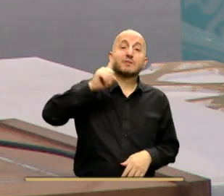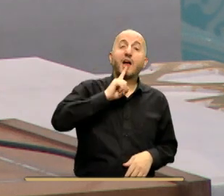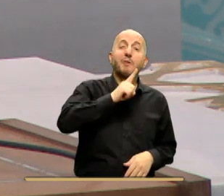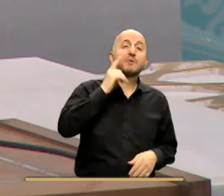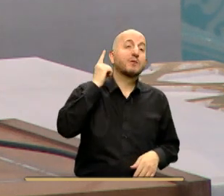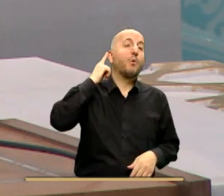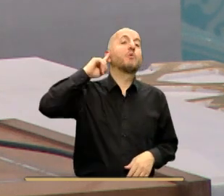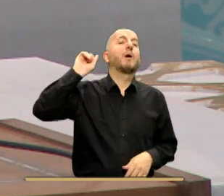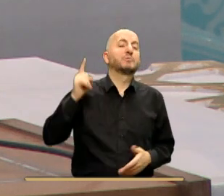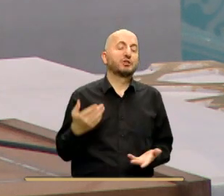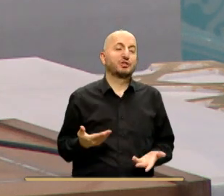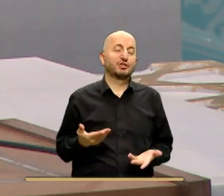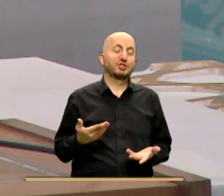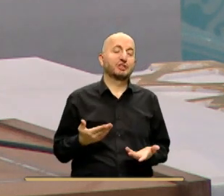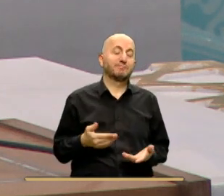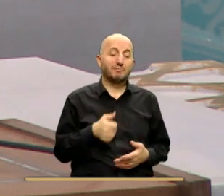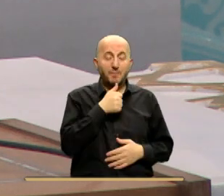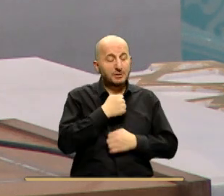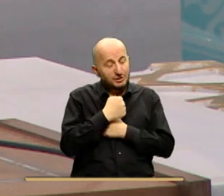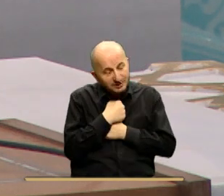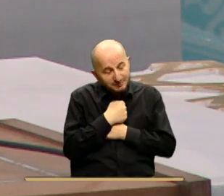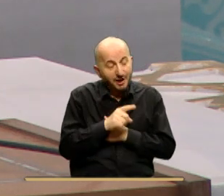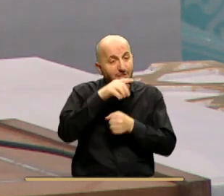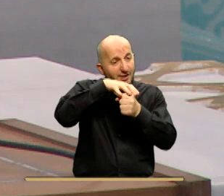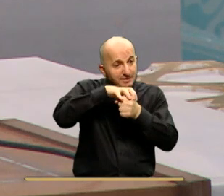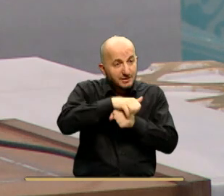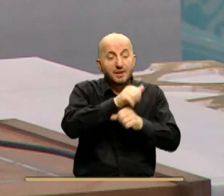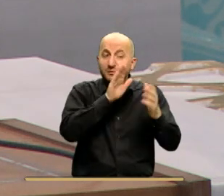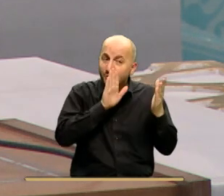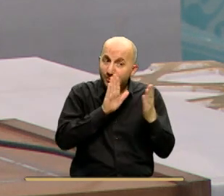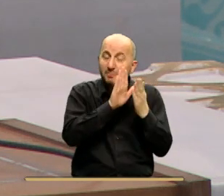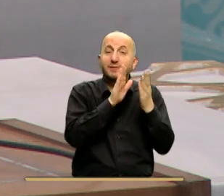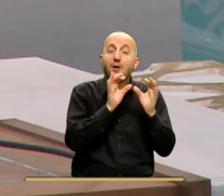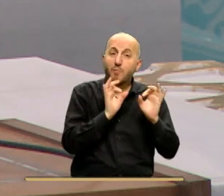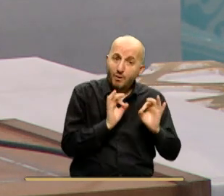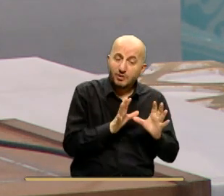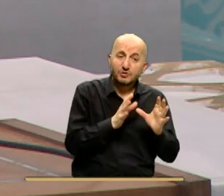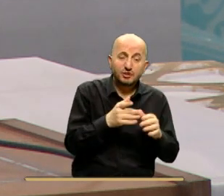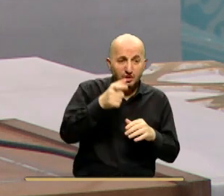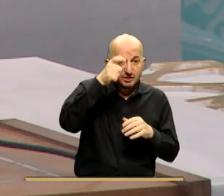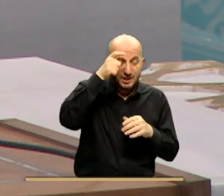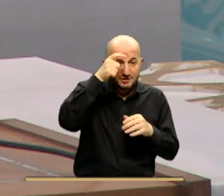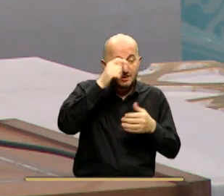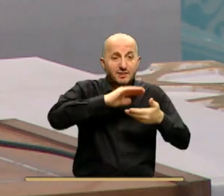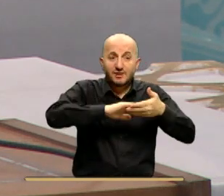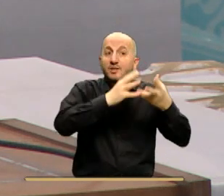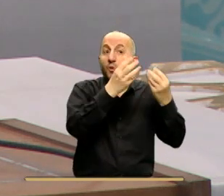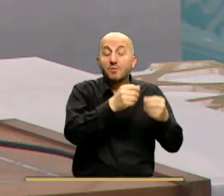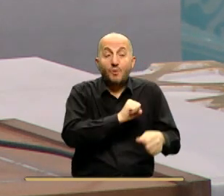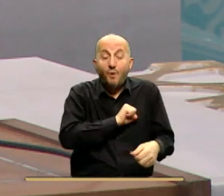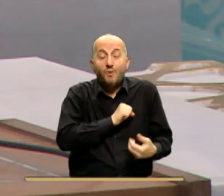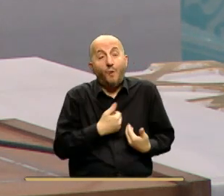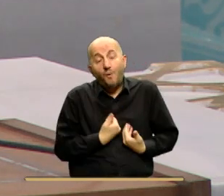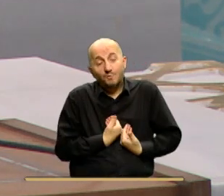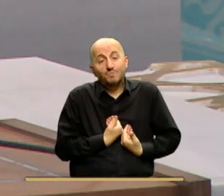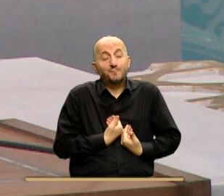uymamıştır. Babacığım, Allah'ın azabına uğramandan ve böylece şeytanın yandaşı olmandan